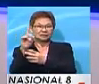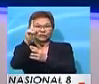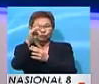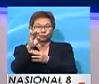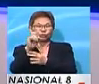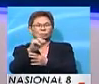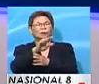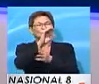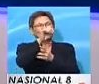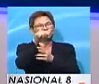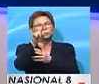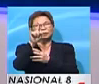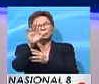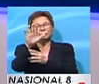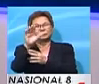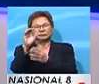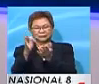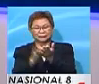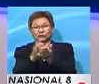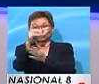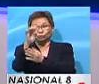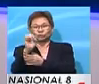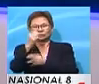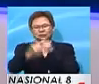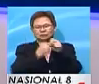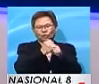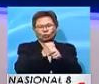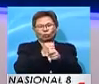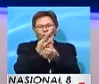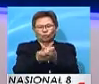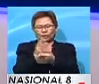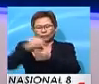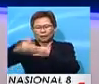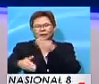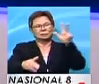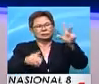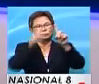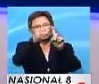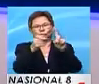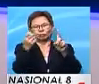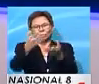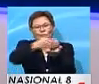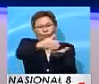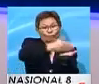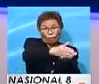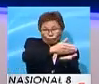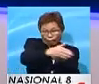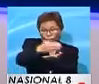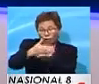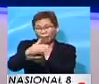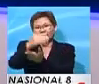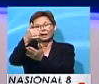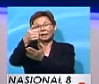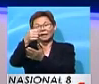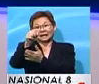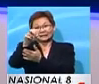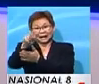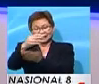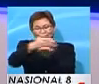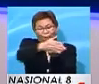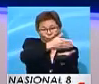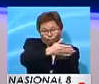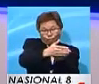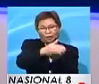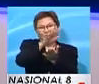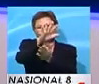0.5 sen seunit untuk tahun kewangan berakhir 31 disember manakala agihan pendapatan bagi amanah saham nasional esn